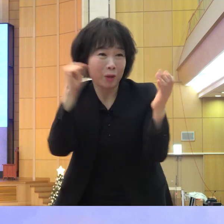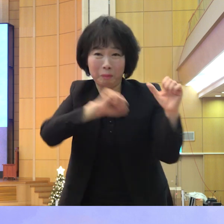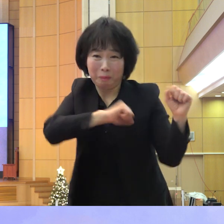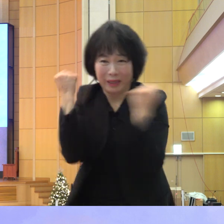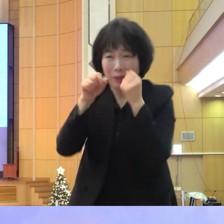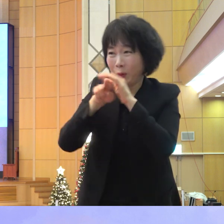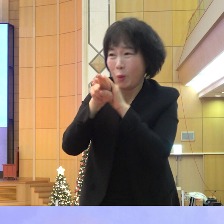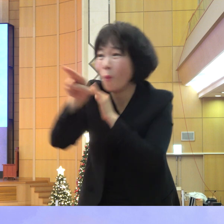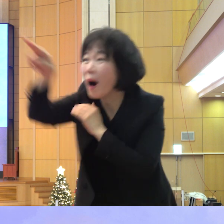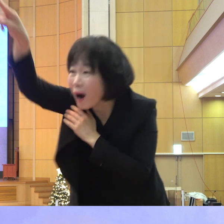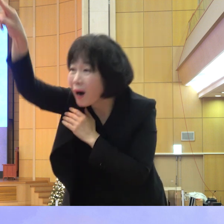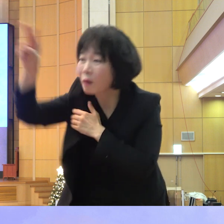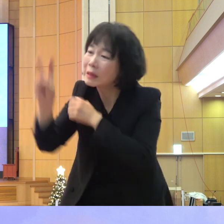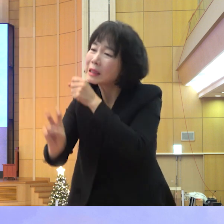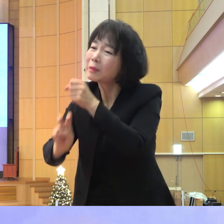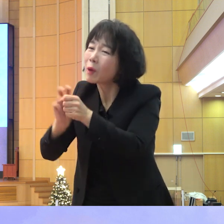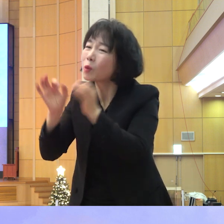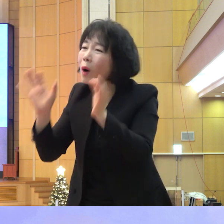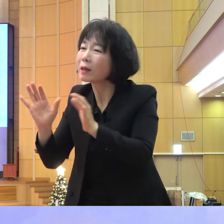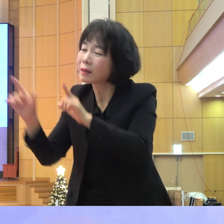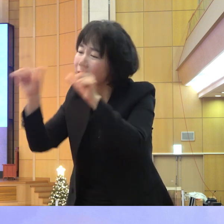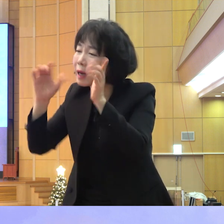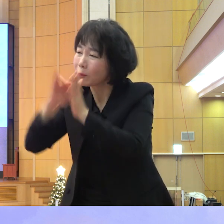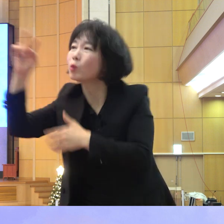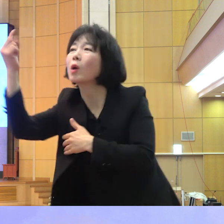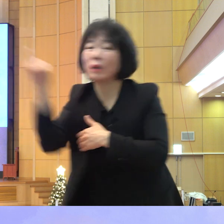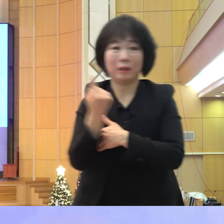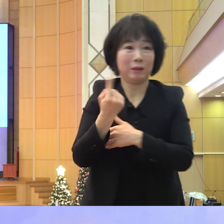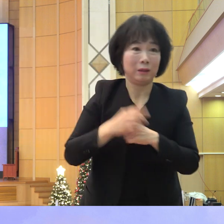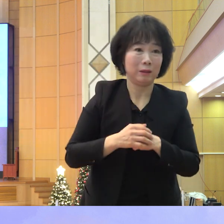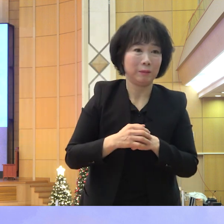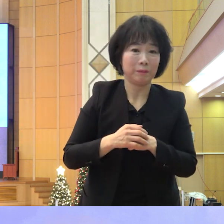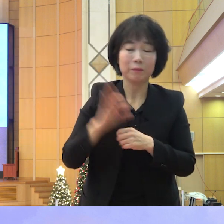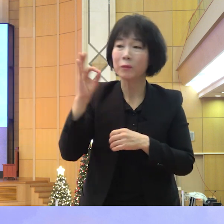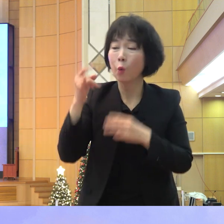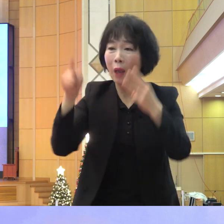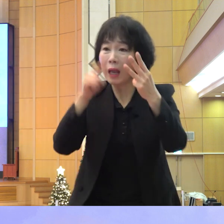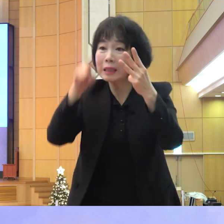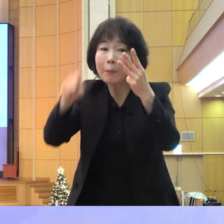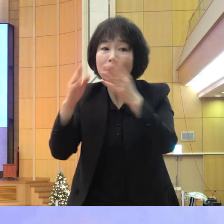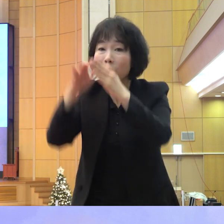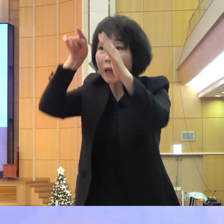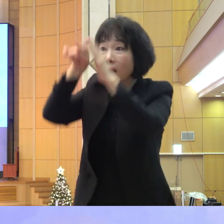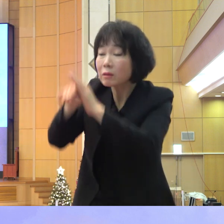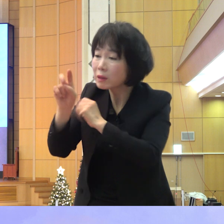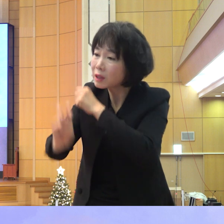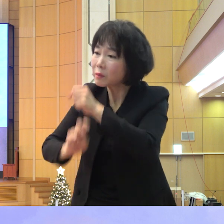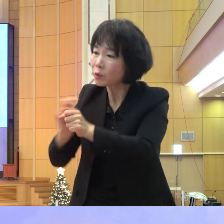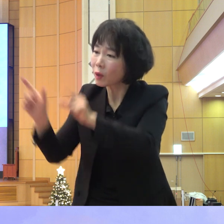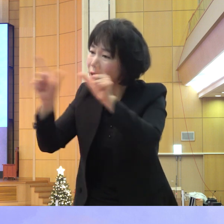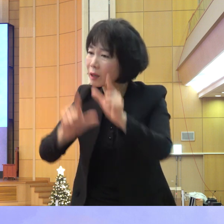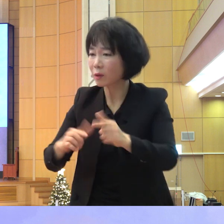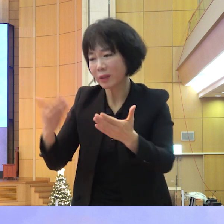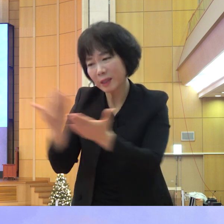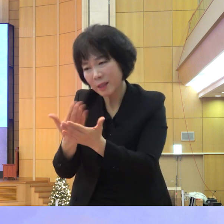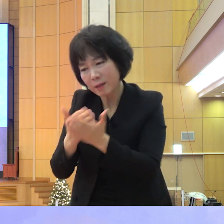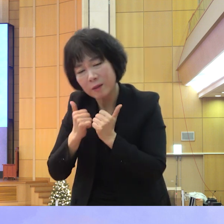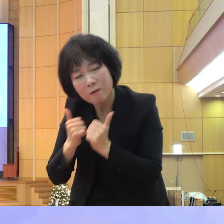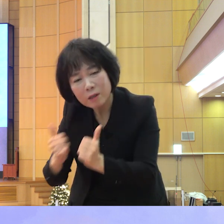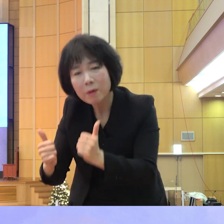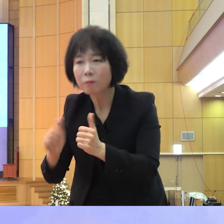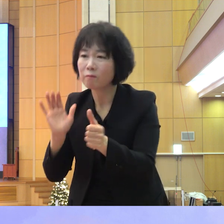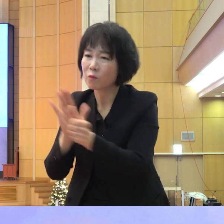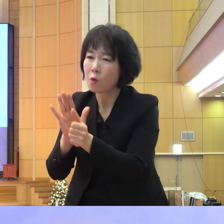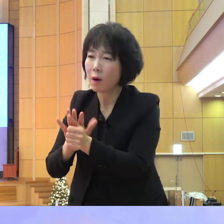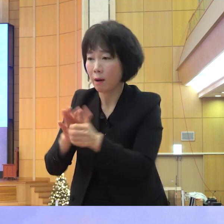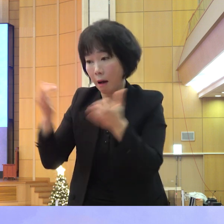집으로 도망가서 20년 동안 살았어요. 근데 외삼촌 집에 가서 20년 동안 살았는데 거기서 결혼도 하고 거기서